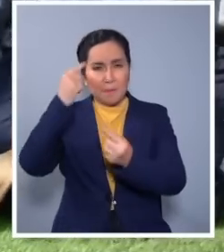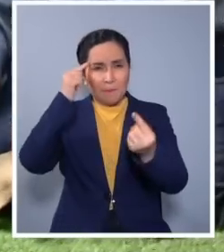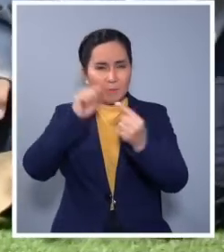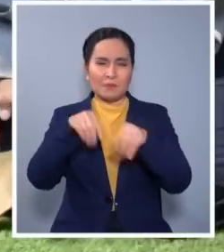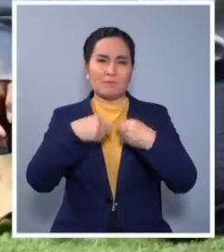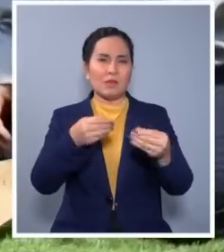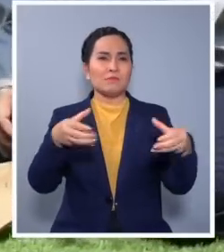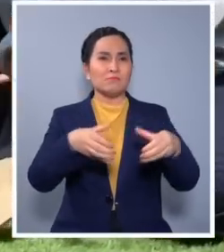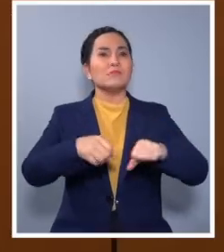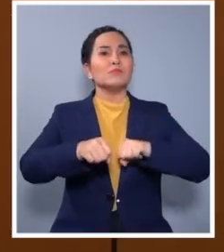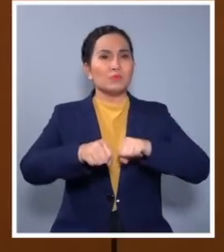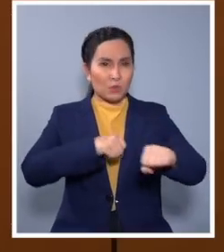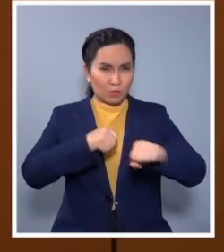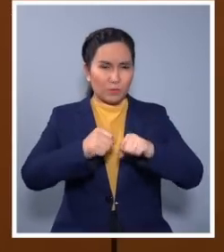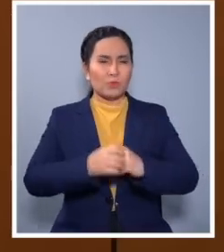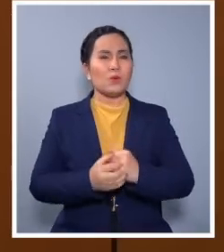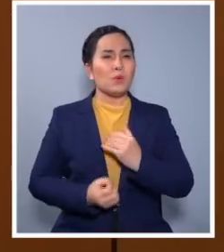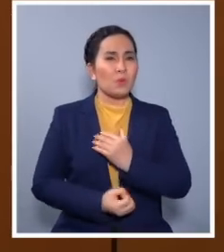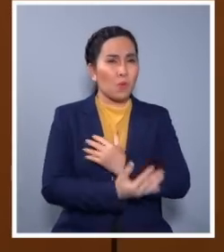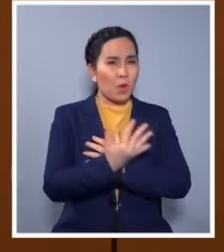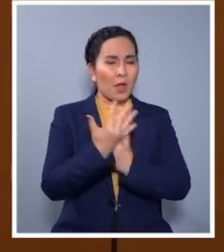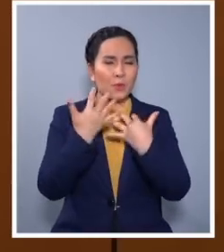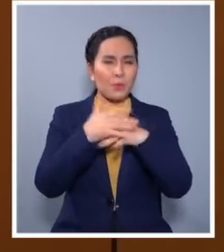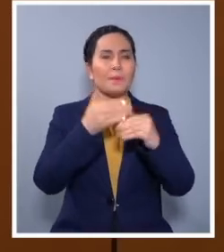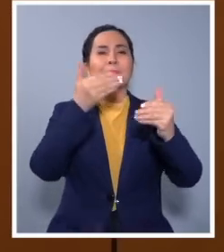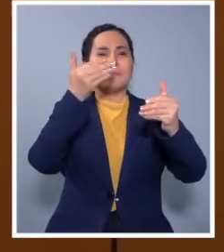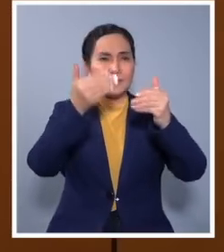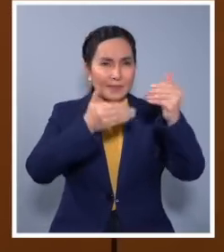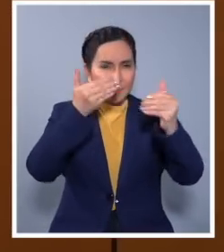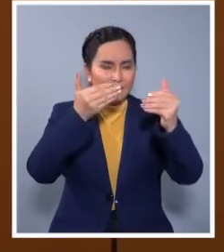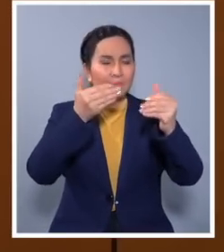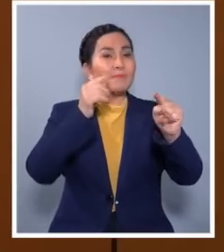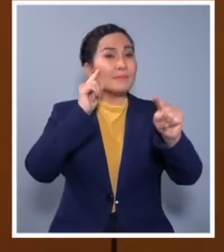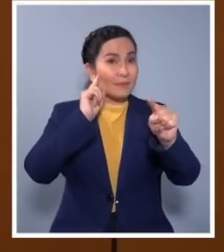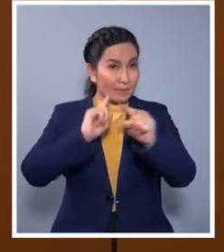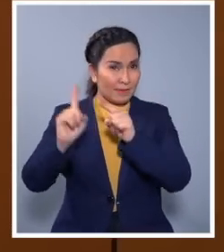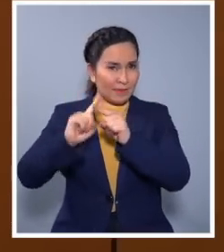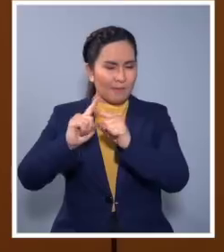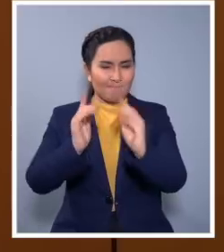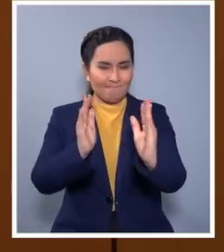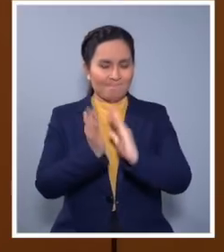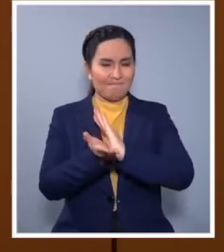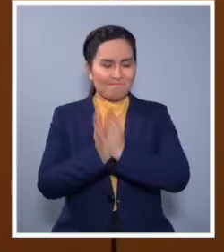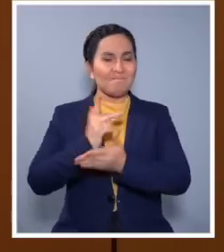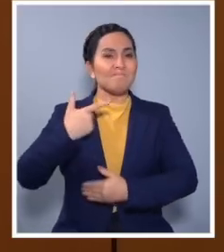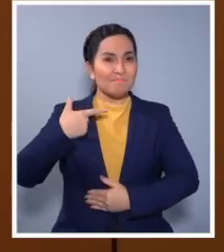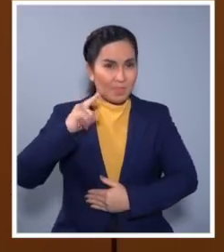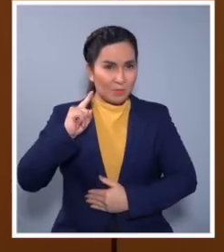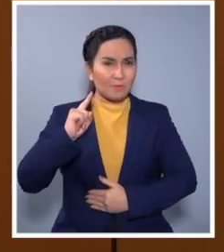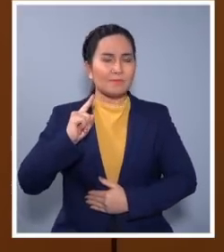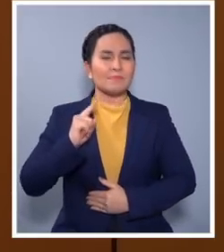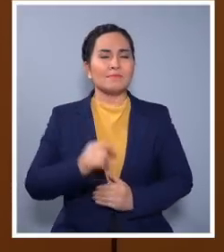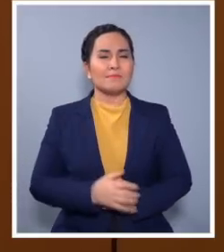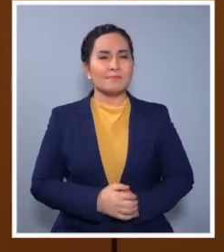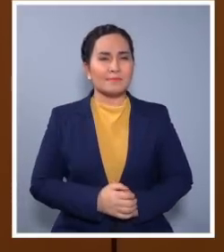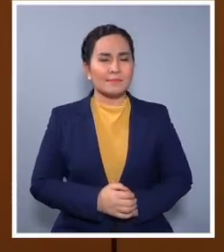นสามารถที่จะใช้กิจกรรมต่างๆให้เป็นประโยชน์ได้มากขึ้นโดย